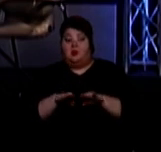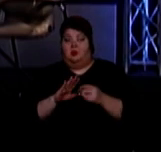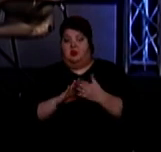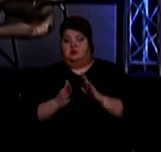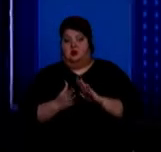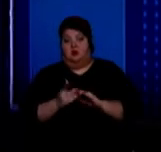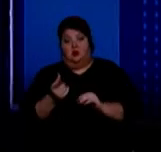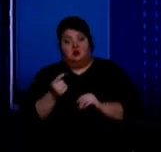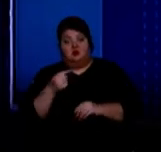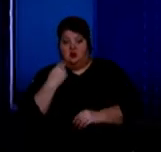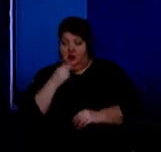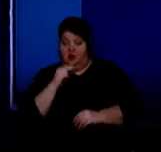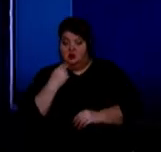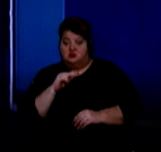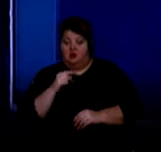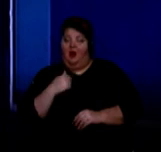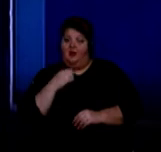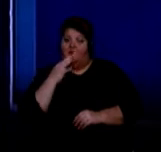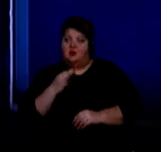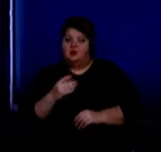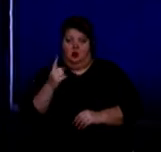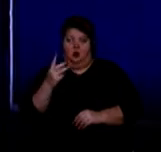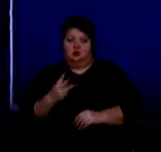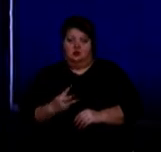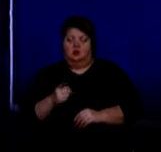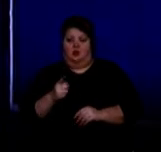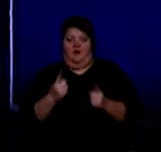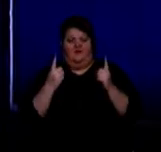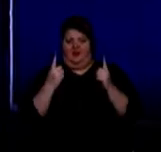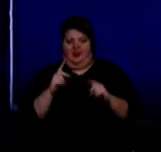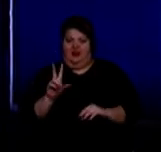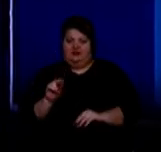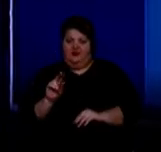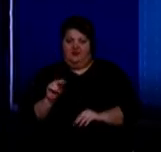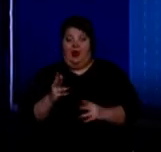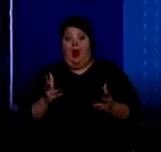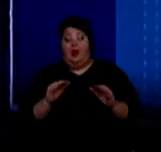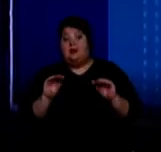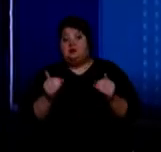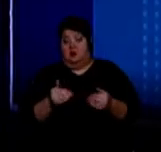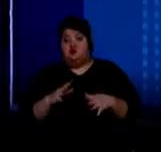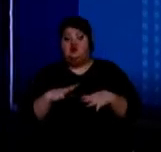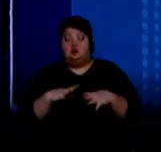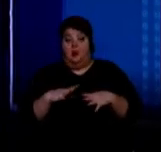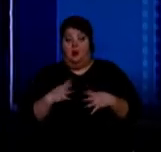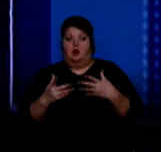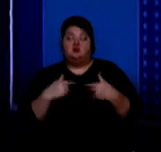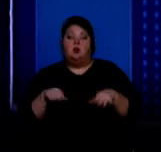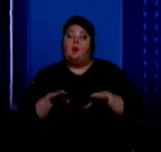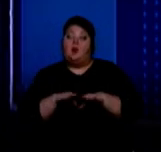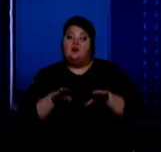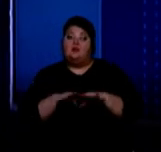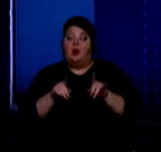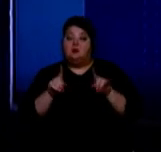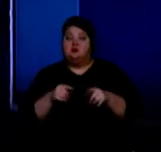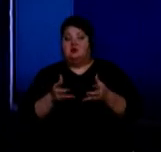вона краща? Я б сказав, що на третину – це дуже завелика цифра. Але зменшення було, ну, якщо ми порівняємо, даже